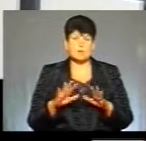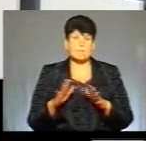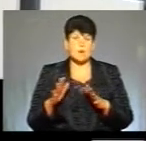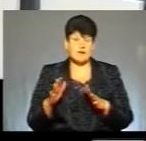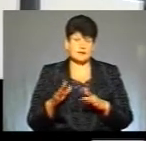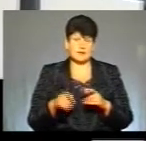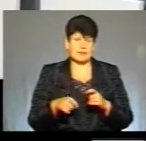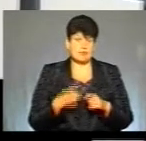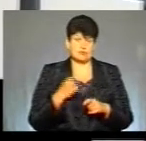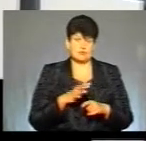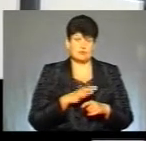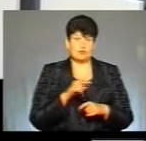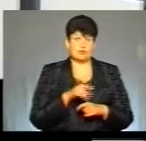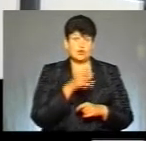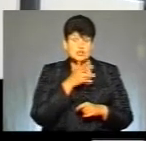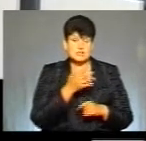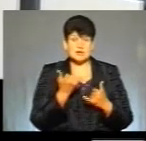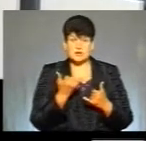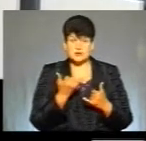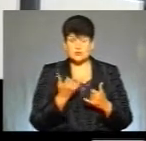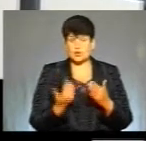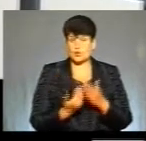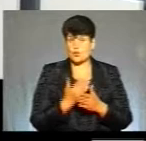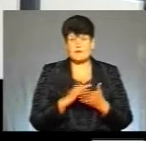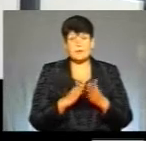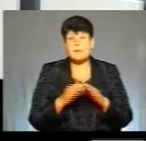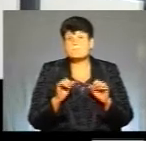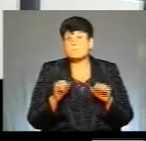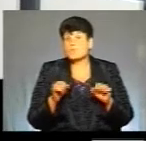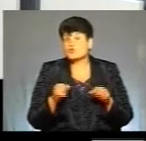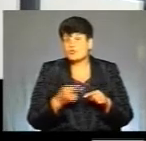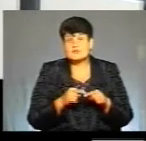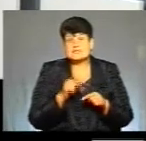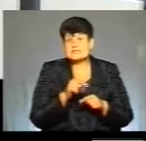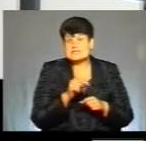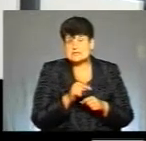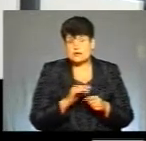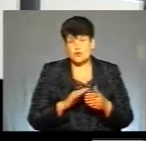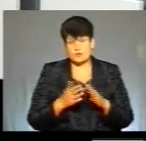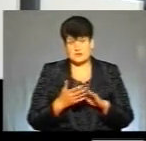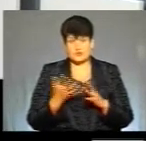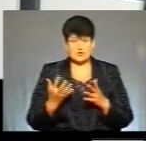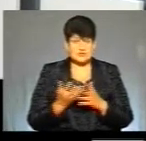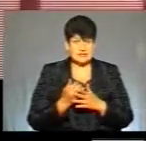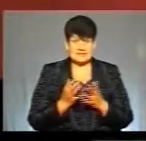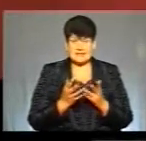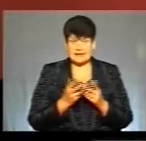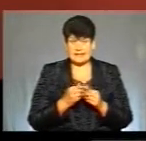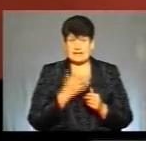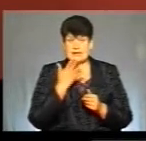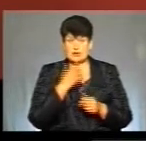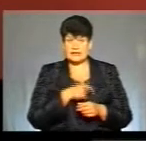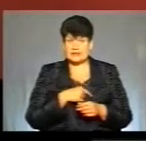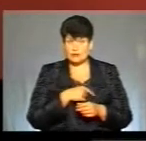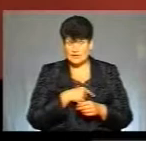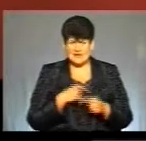не порушені були на той час. Але сьогодні виникли нові обставини, і, можливо, з приводу цих обставин, якщо знайдеться відповідна кількість народних депутатів або